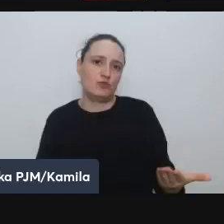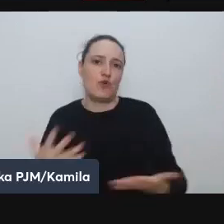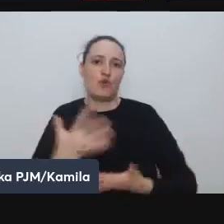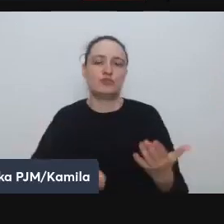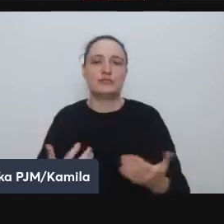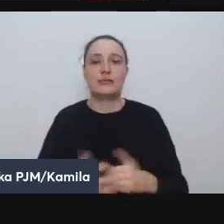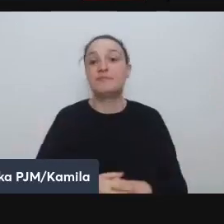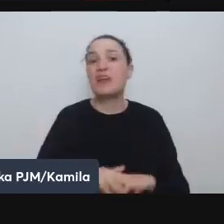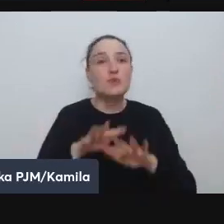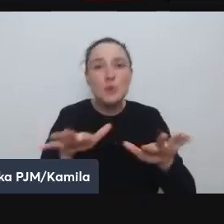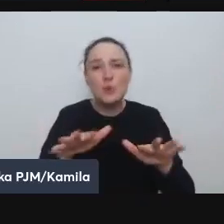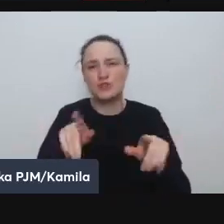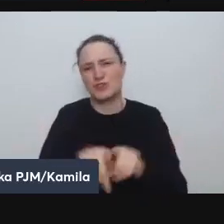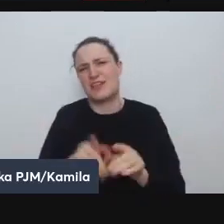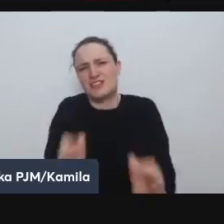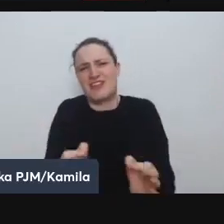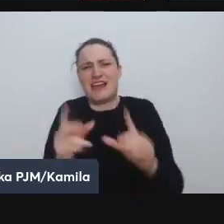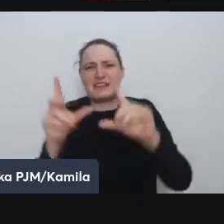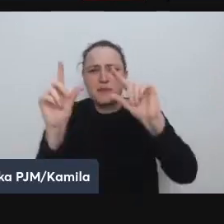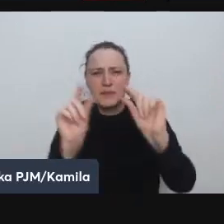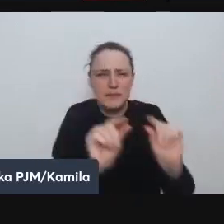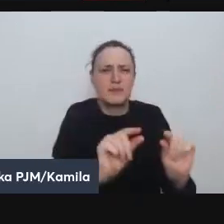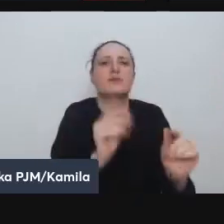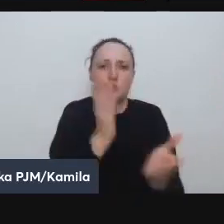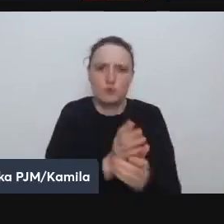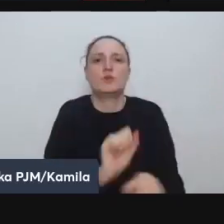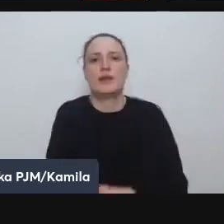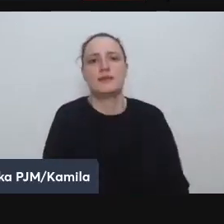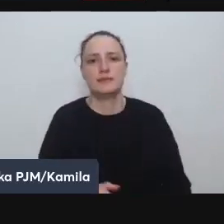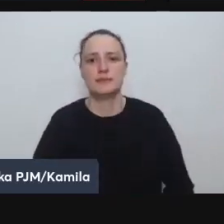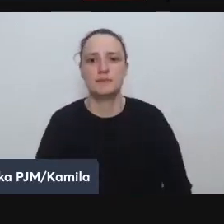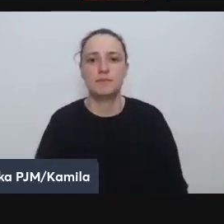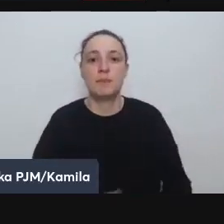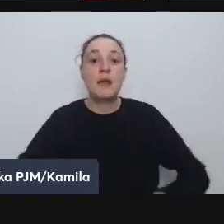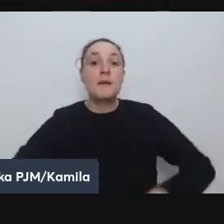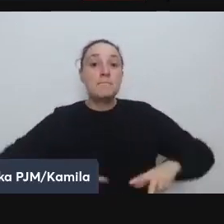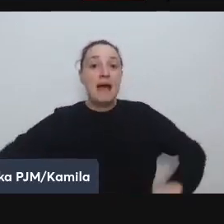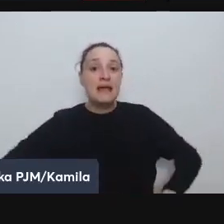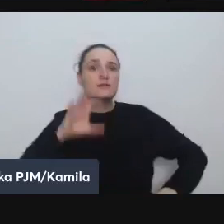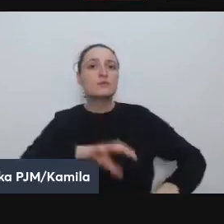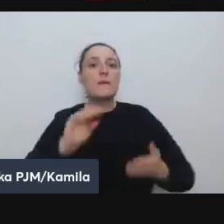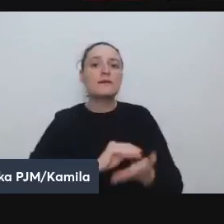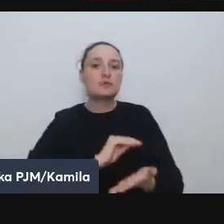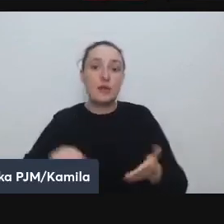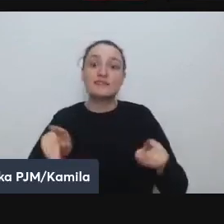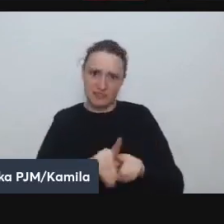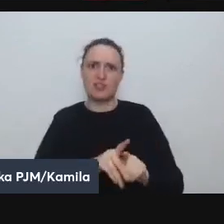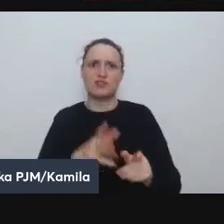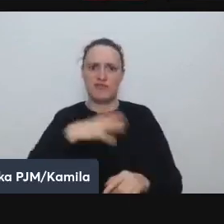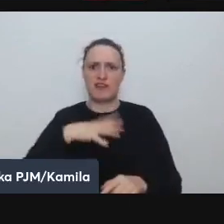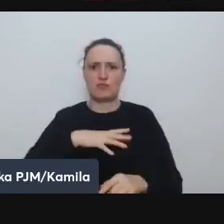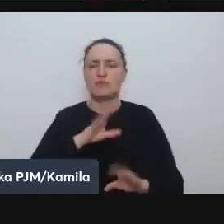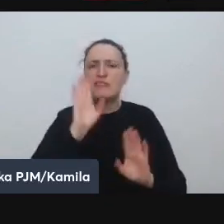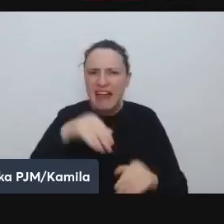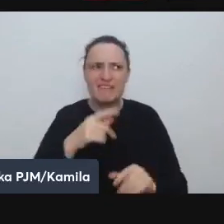dostać teraz bardzo tanio już teraz, z tego co słyszałam. Majtki menstruacyjne też bardzo warto, też je można dostać chyba gdzieś już